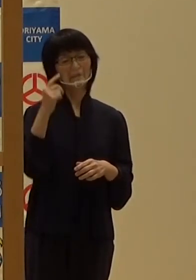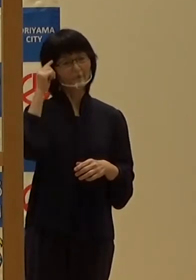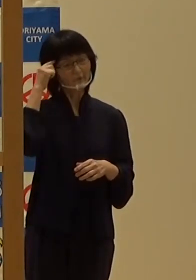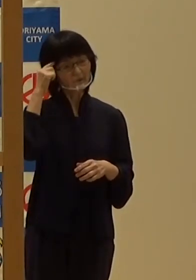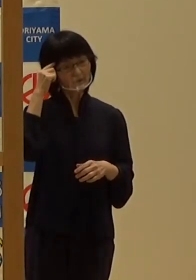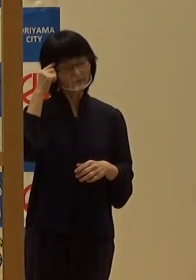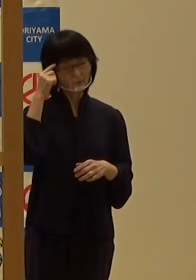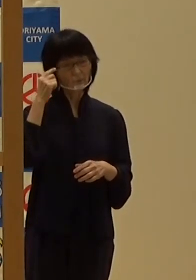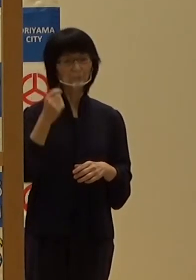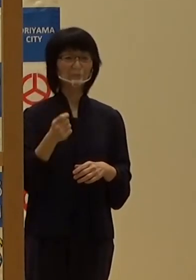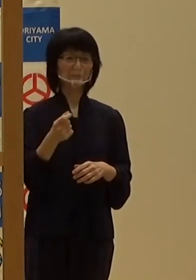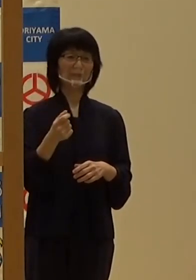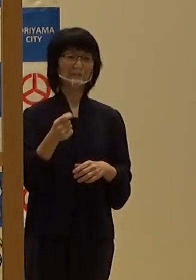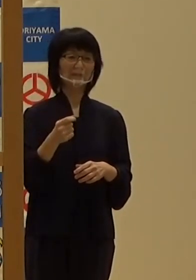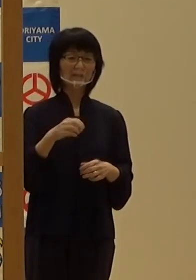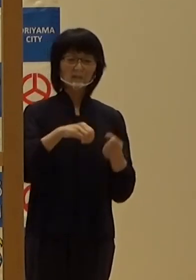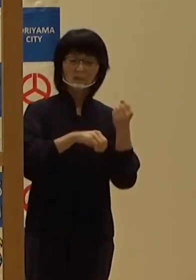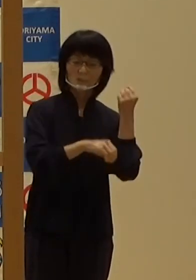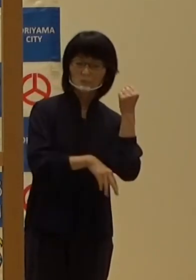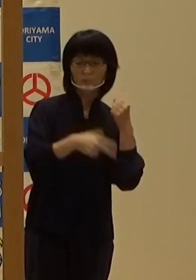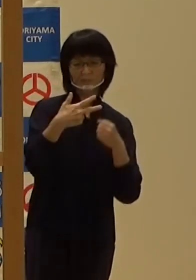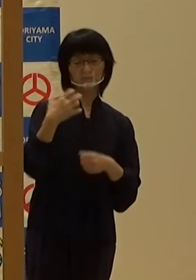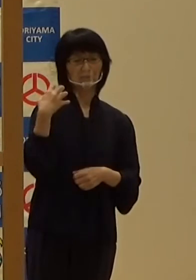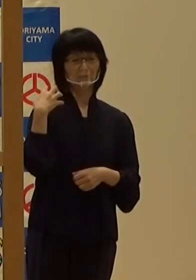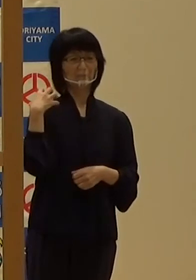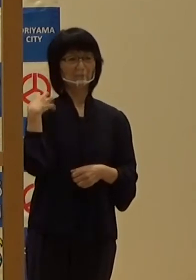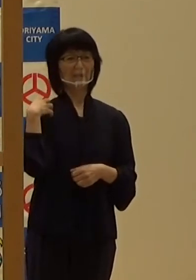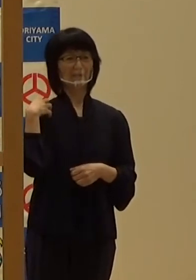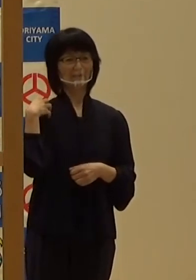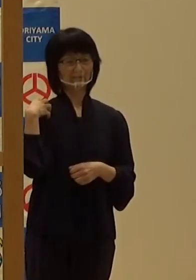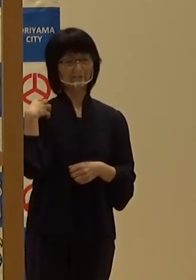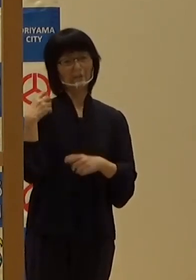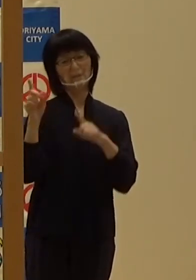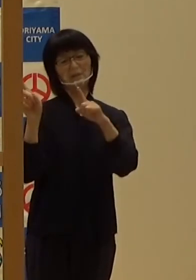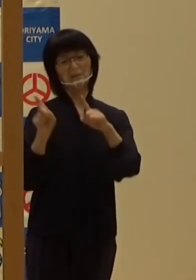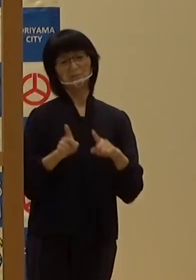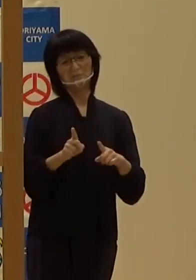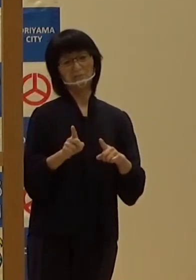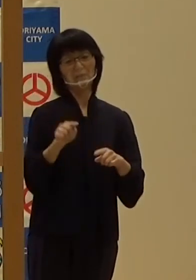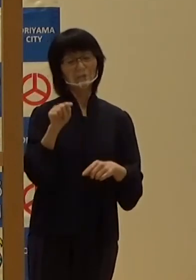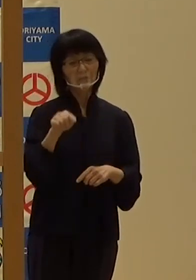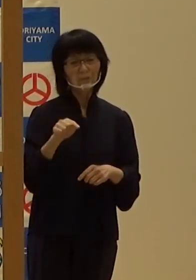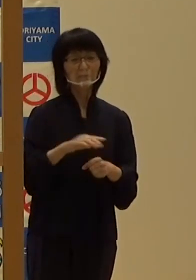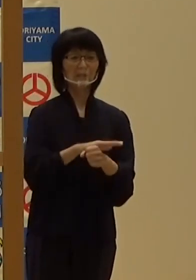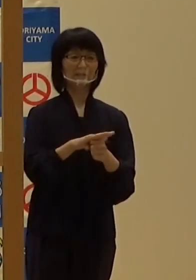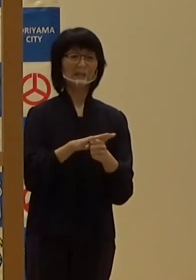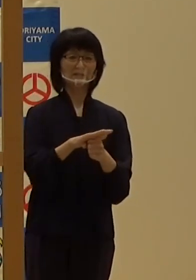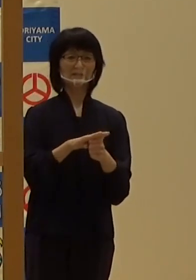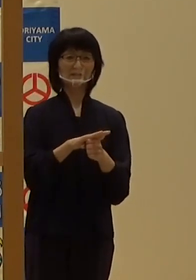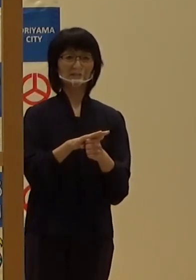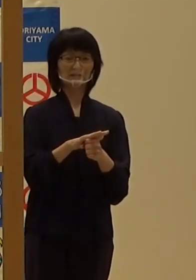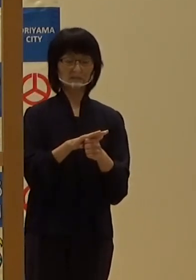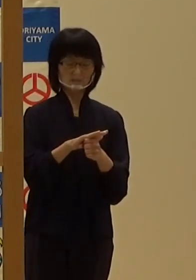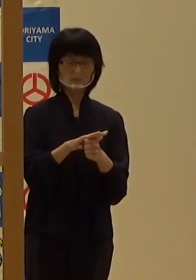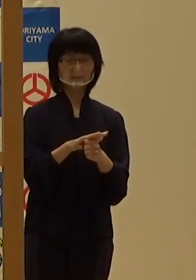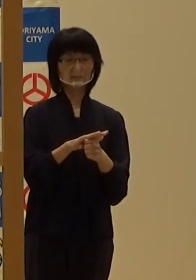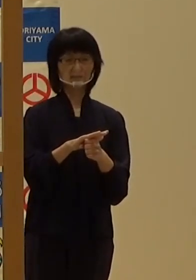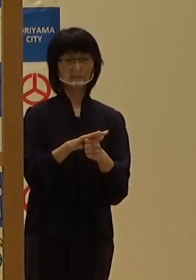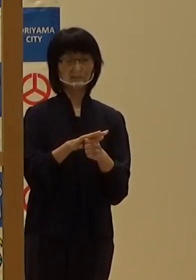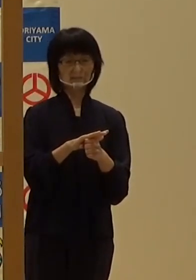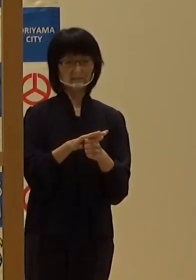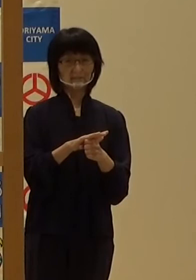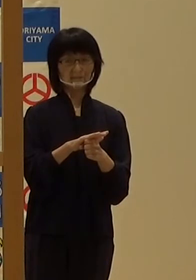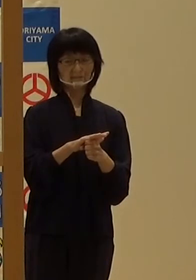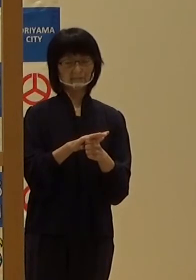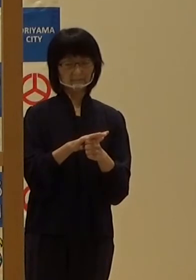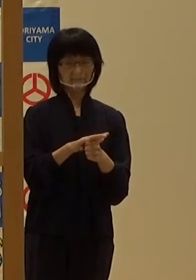もともと市の負担が、本来減るということは重要な案件だと思っておりますので、それは対応できているもの